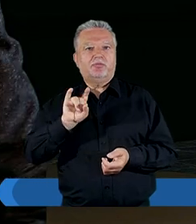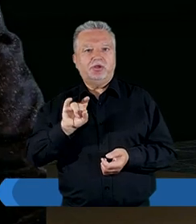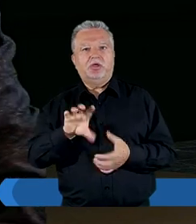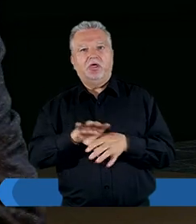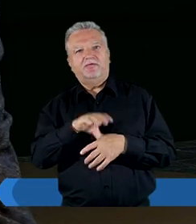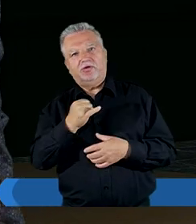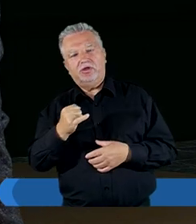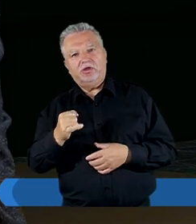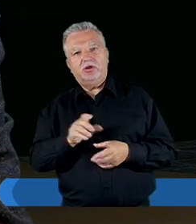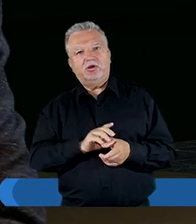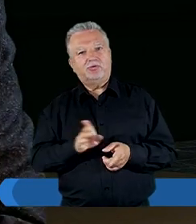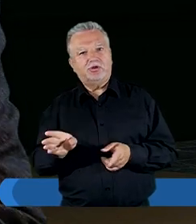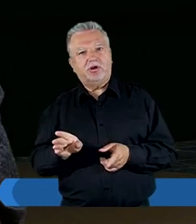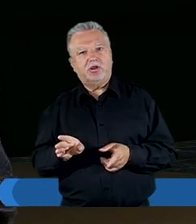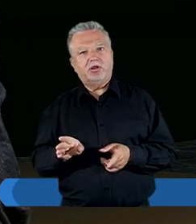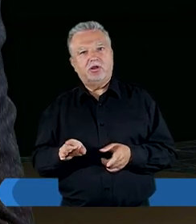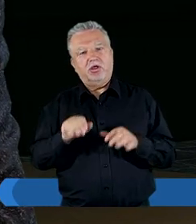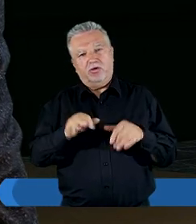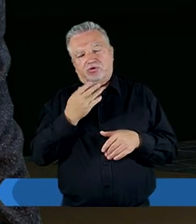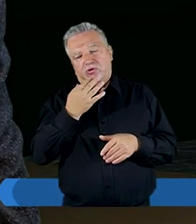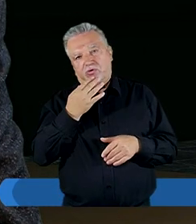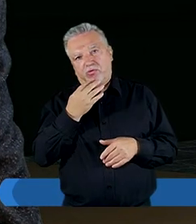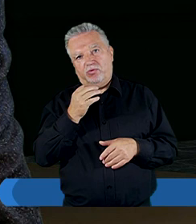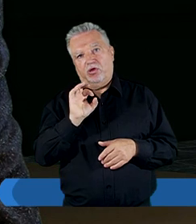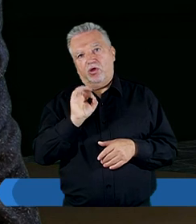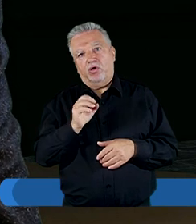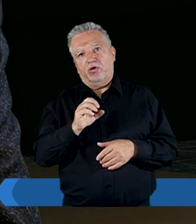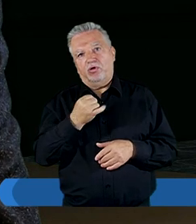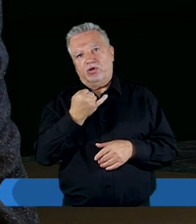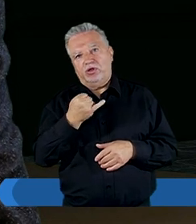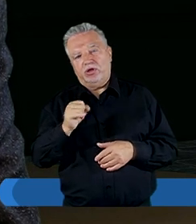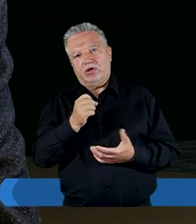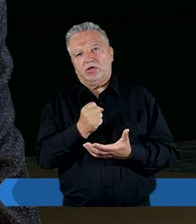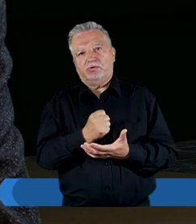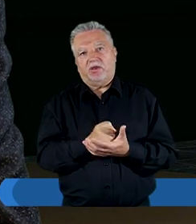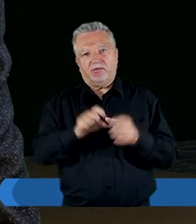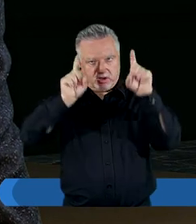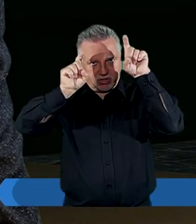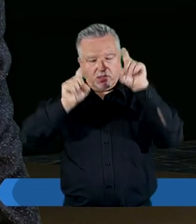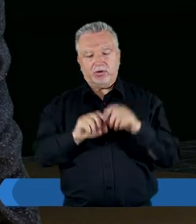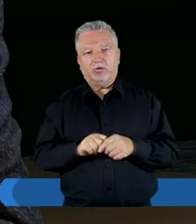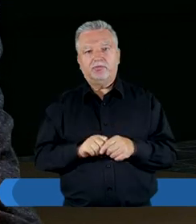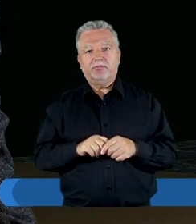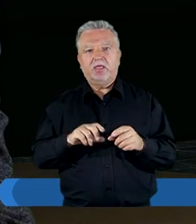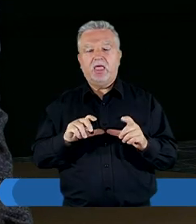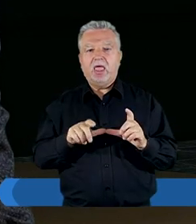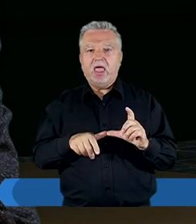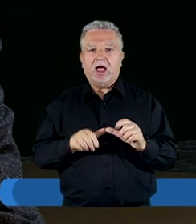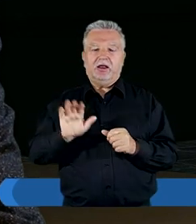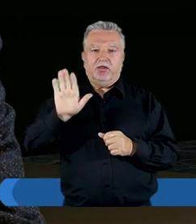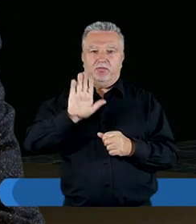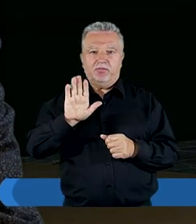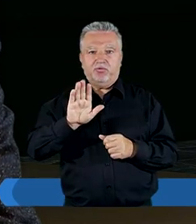by sprawozdanie szatana dotyczyło zupełnie innych spraw, jakie się działy na ziemi. Ale jakby